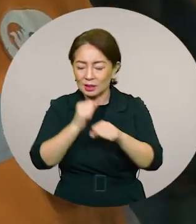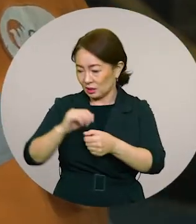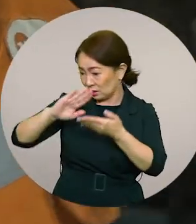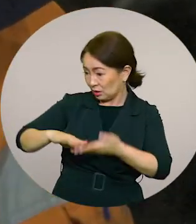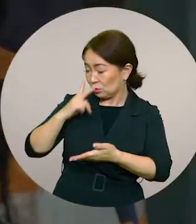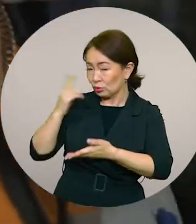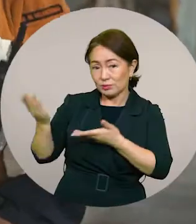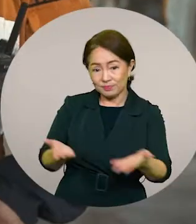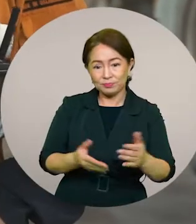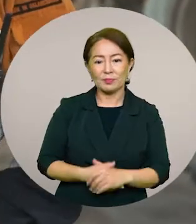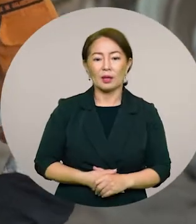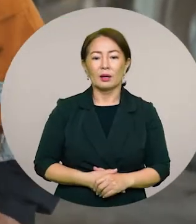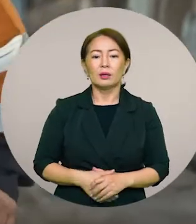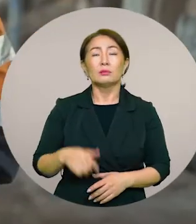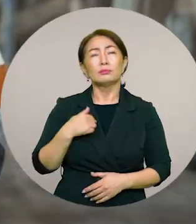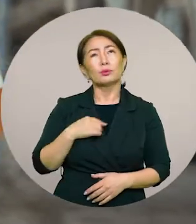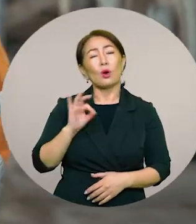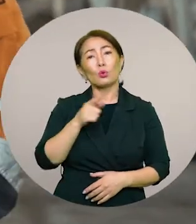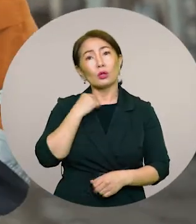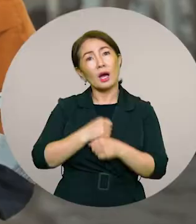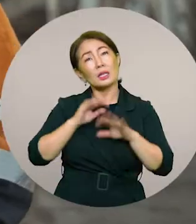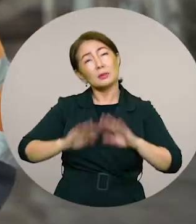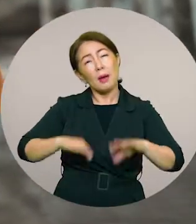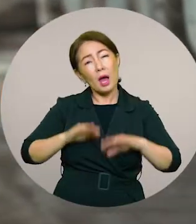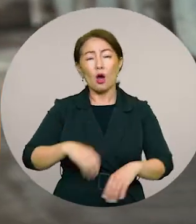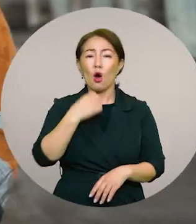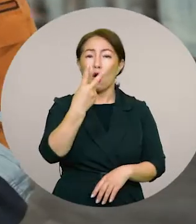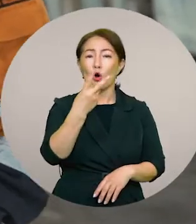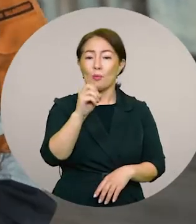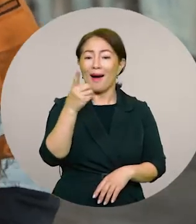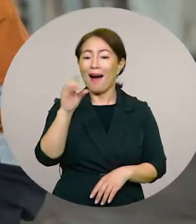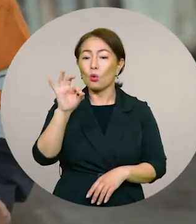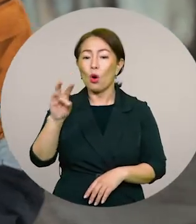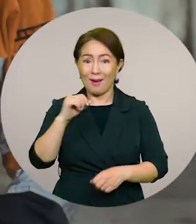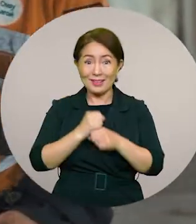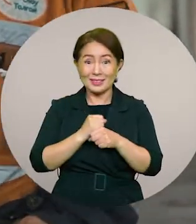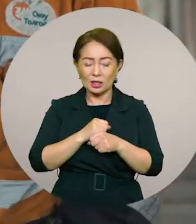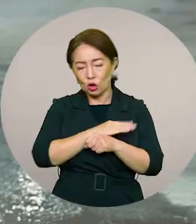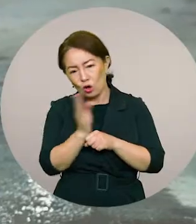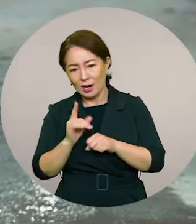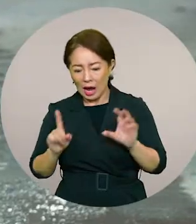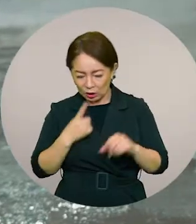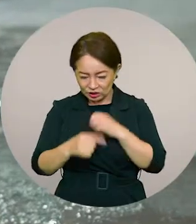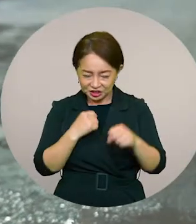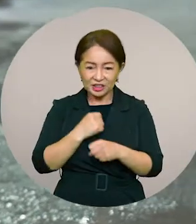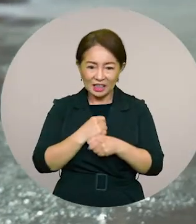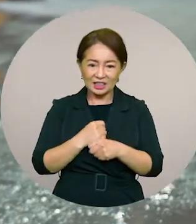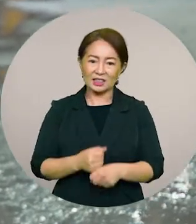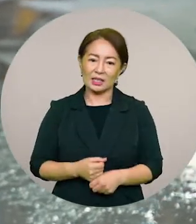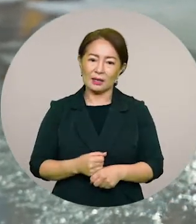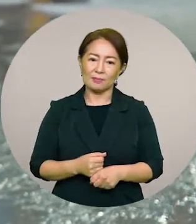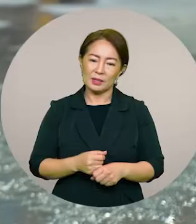танилцсан юм. За би ойлгоход одоо 2010 оноос хойш одоо хүртэл чинь 11 дэх жилдээ. Жишээ нь одоо